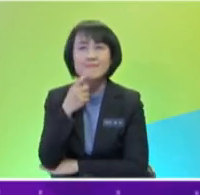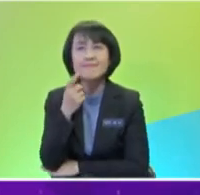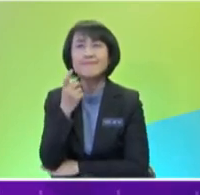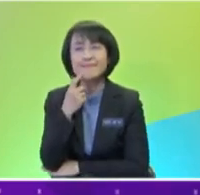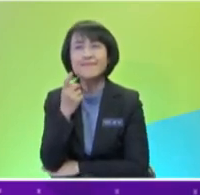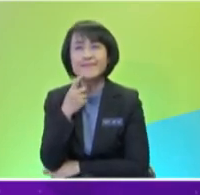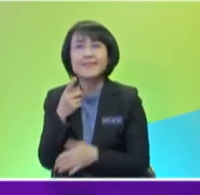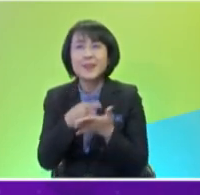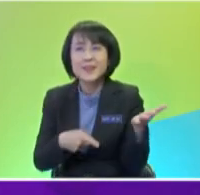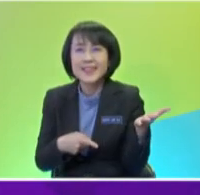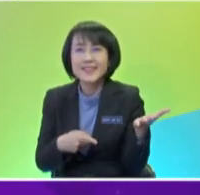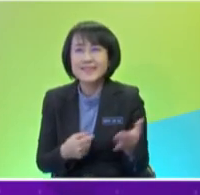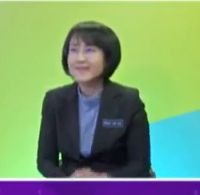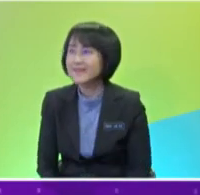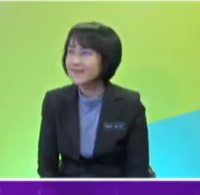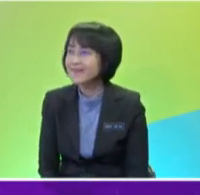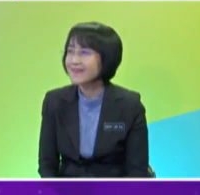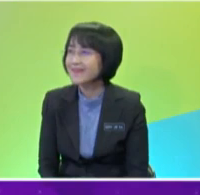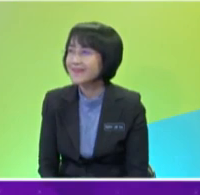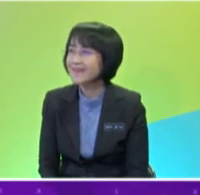Oke siapa boleh jawab